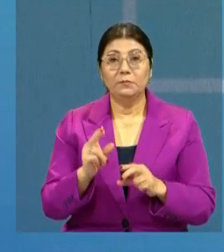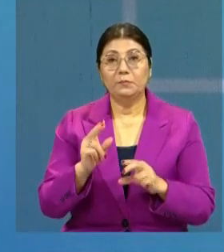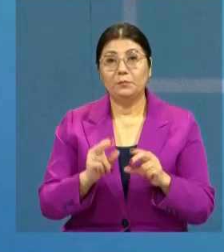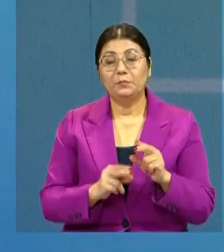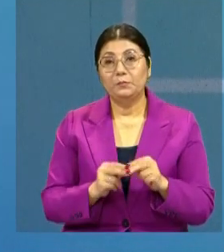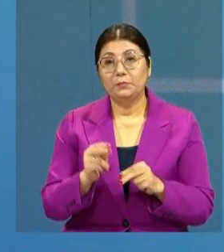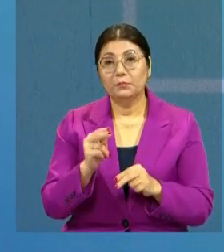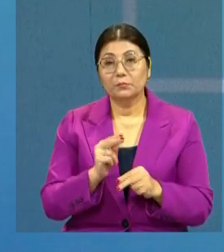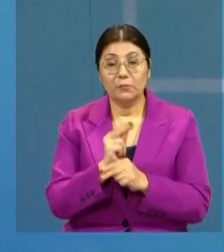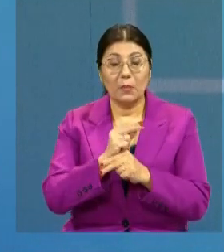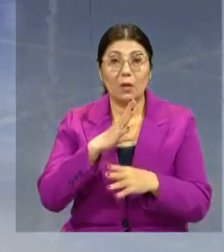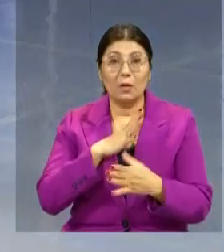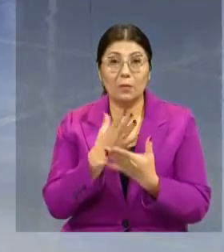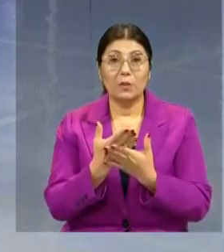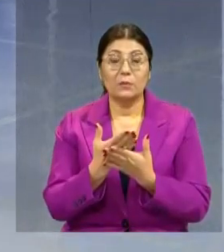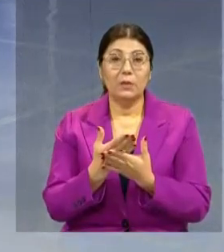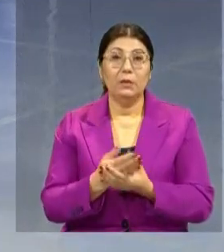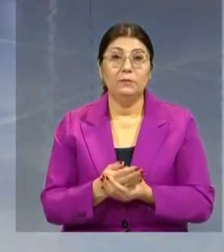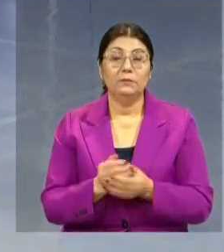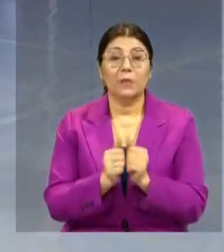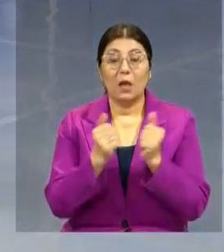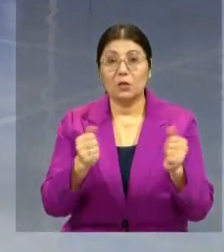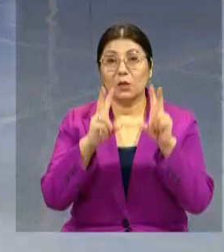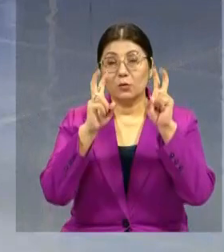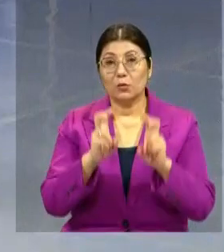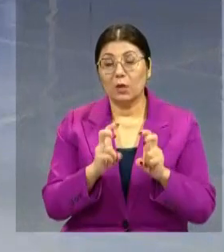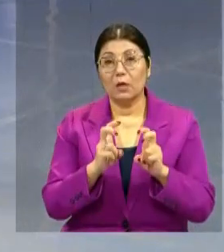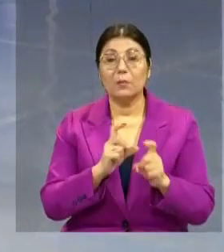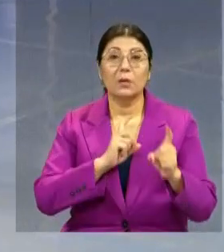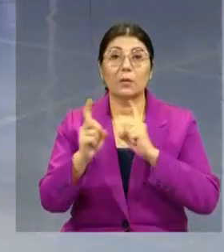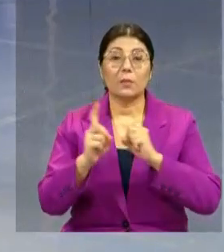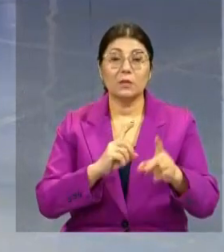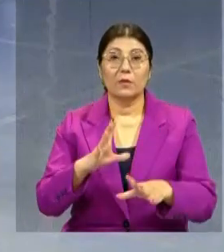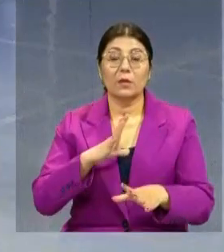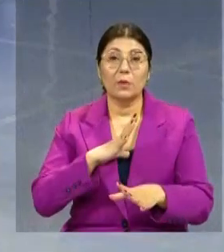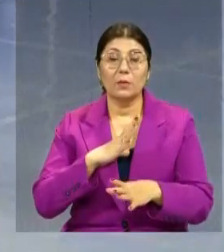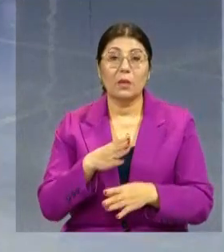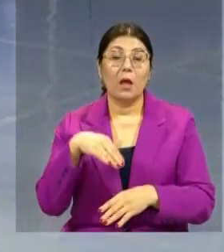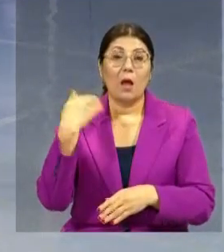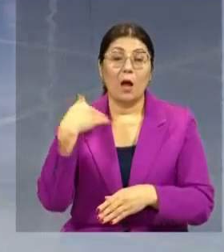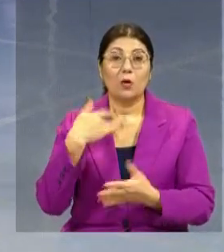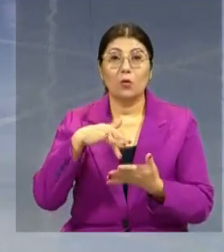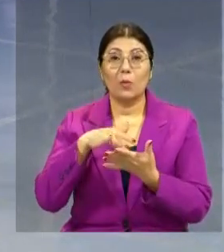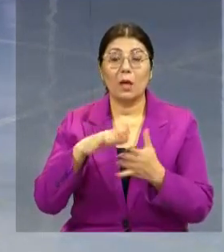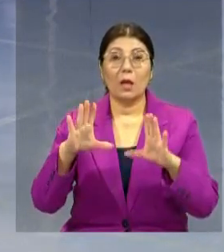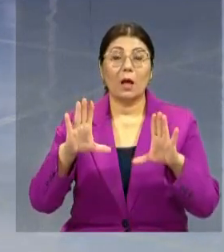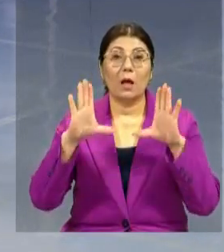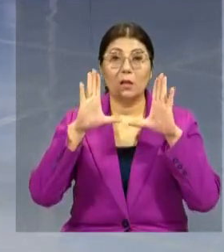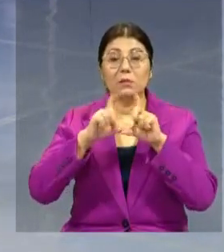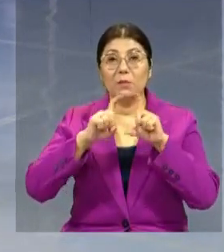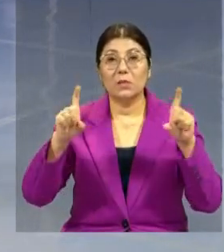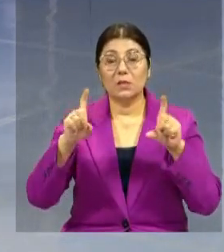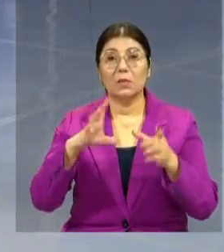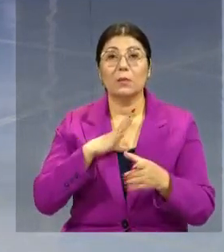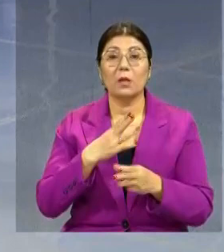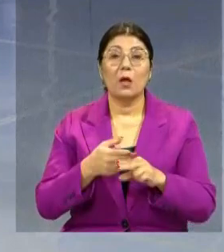тіреге ажырасу Алла сүймейтін іс деген сияқты шараларды өткізіп келгенбіз Ақтөбенің аудан қала мешіттерінде. Оған біз жаңа мешітке